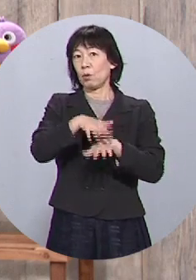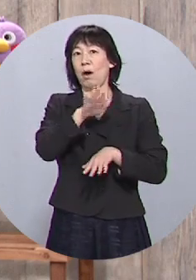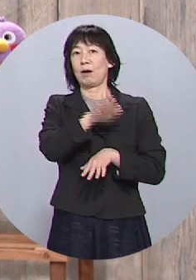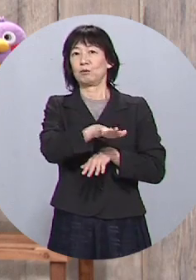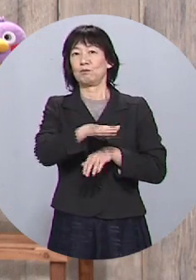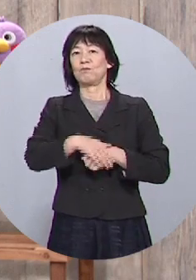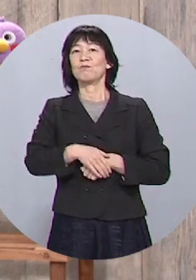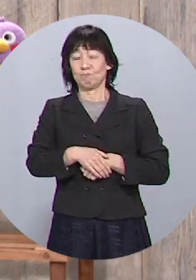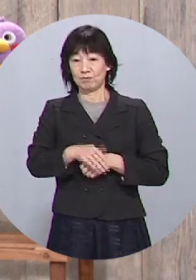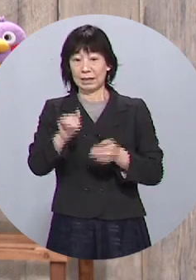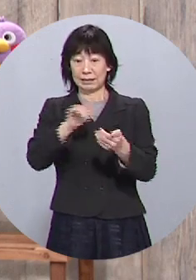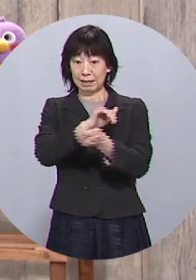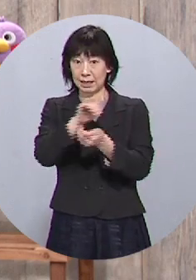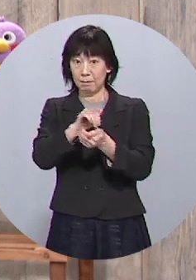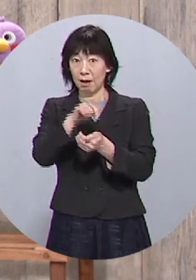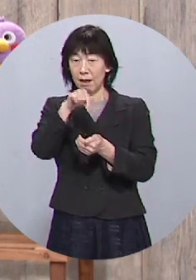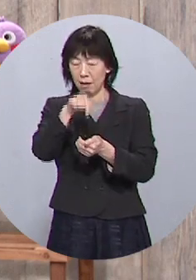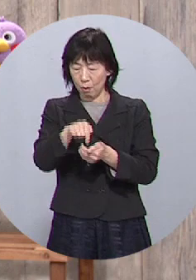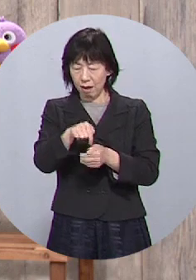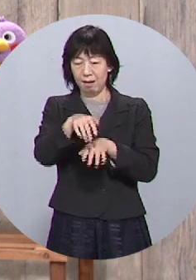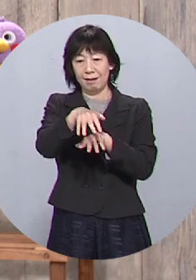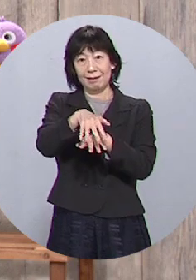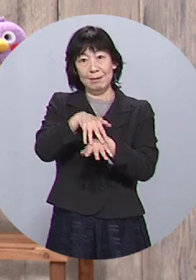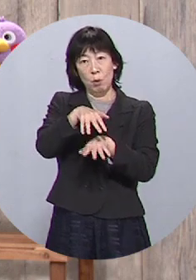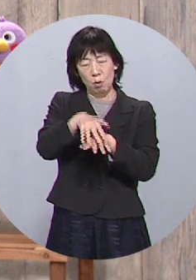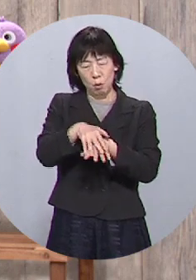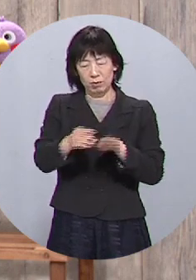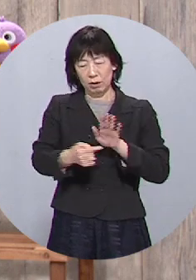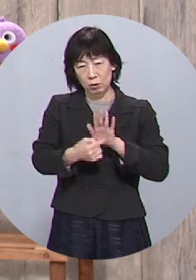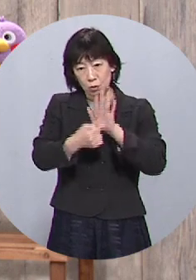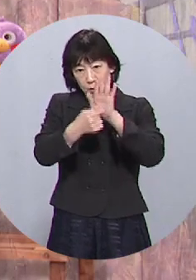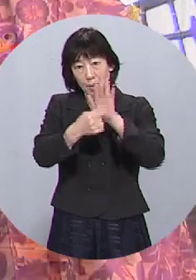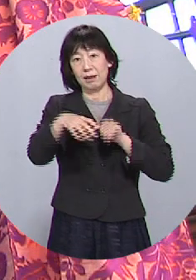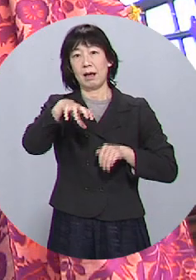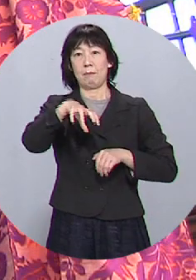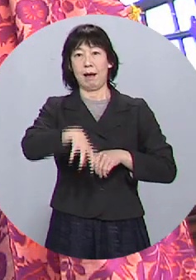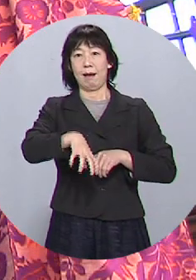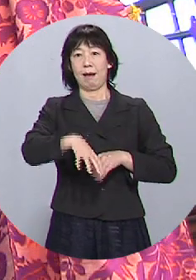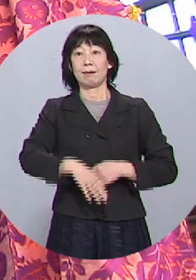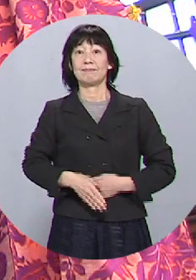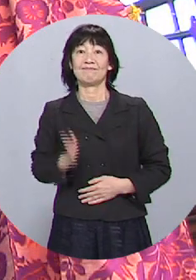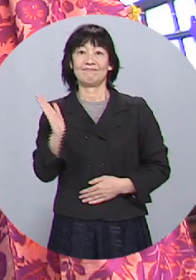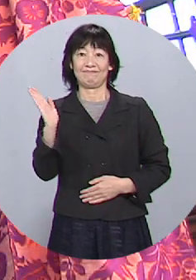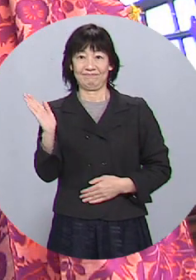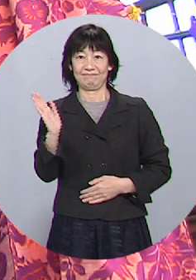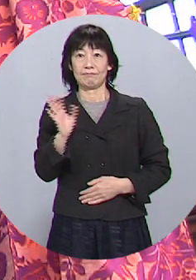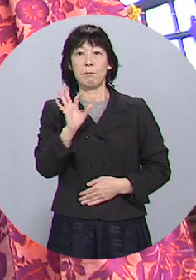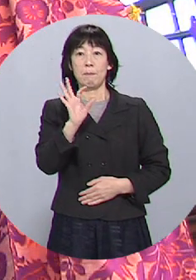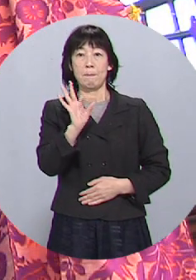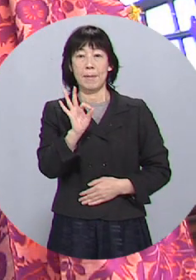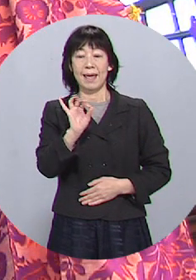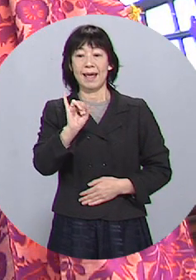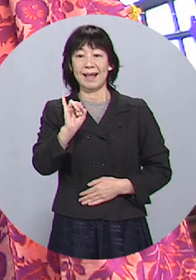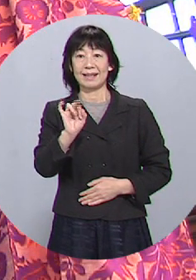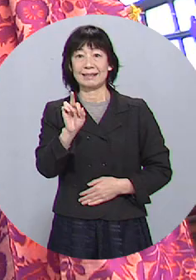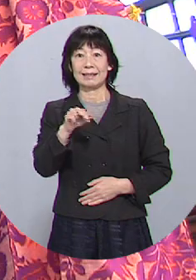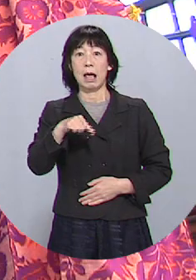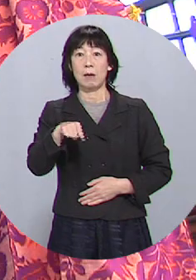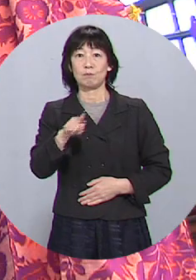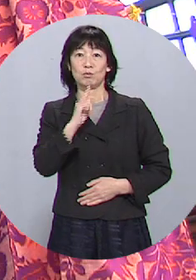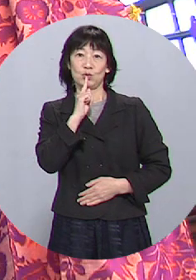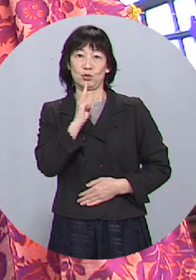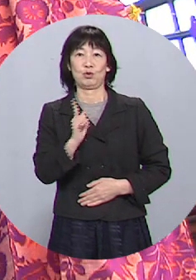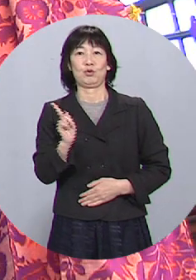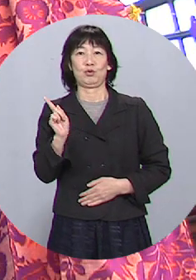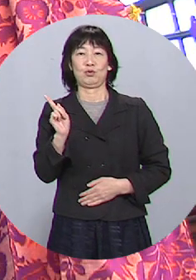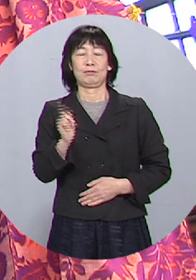実は埼玉県はその着物の名産地だったんです。 うん、私知ってます。名泉ですよね。 お、さすがです